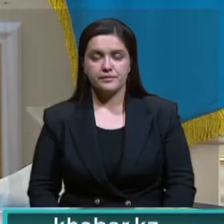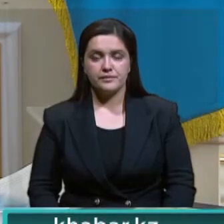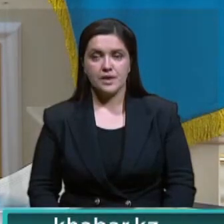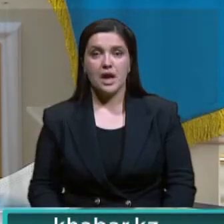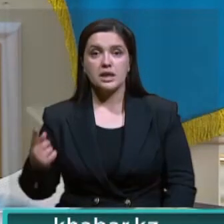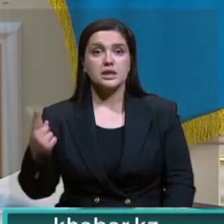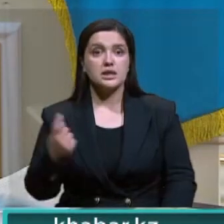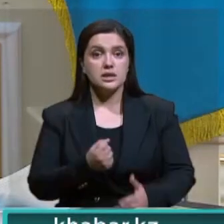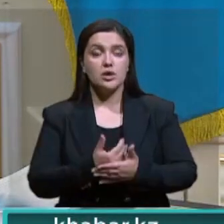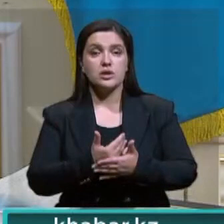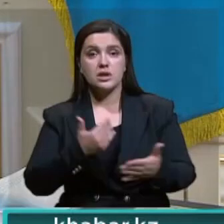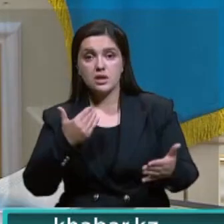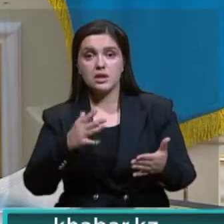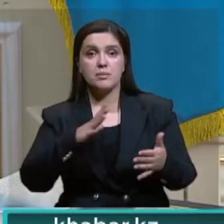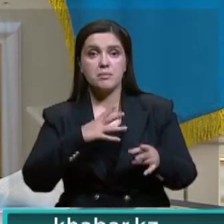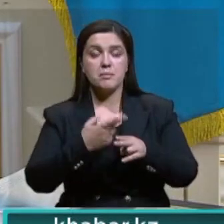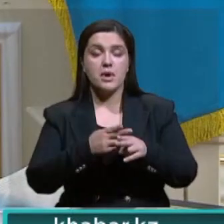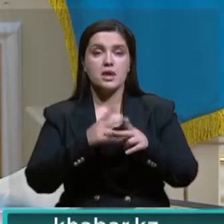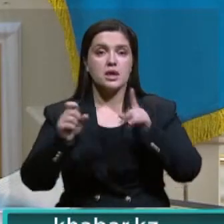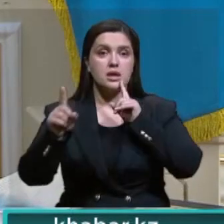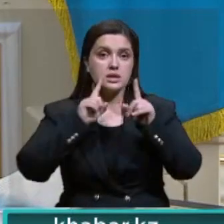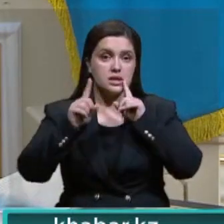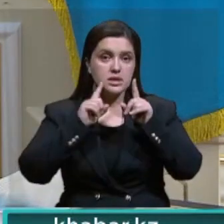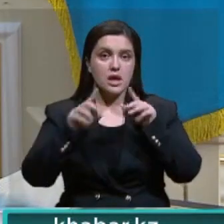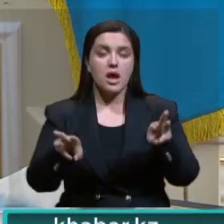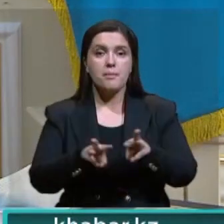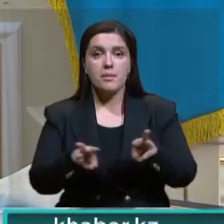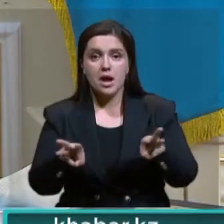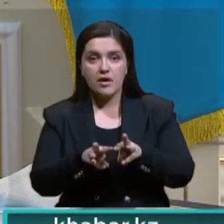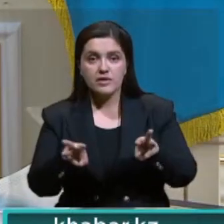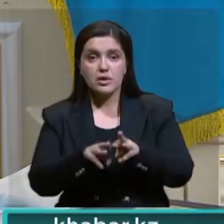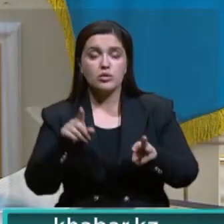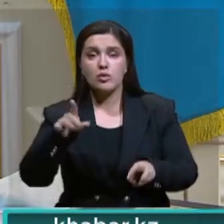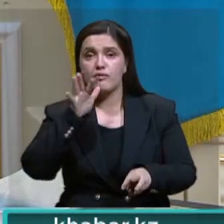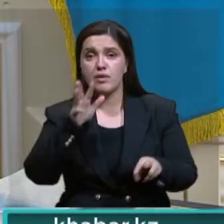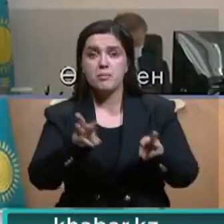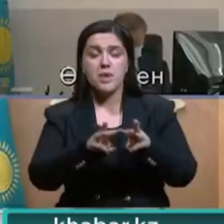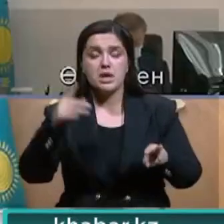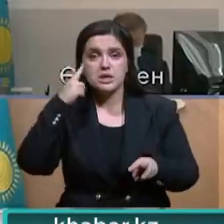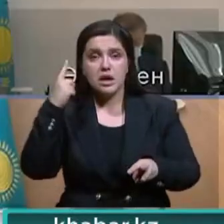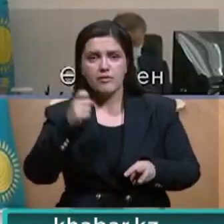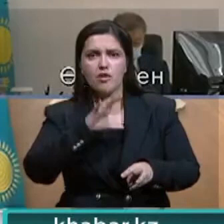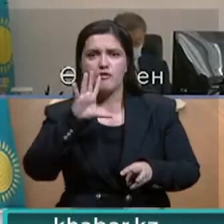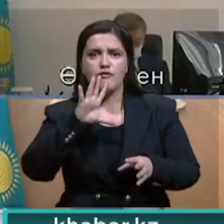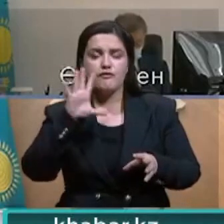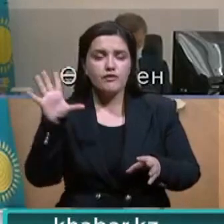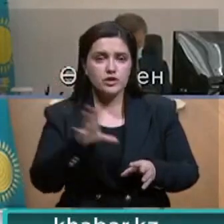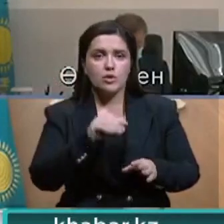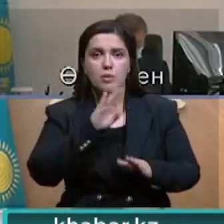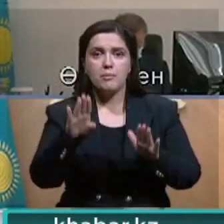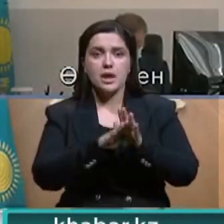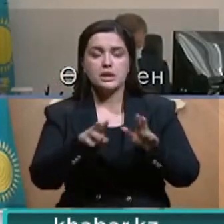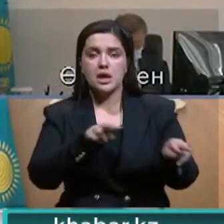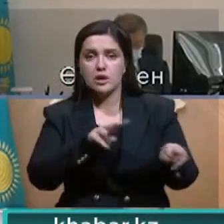Неделю назад мы рассматривали этот вопрос на расширенном заседании правительства. В то время правительство заявило, что все под контролем, но, к